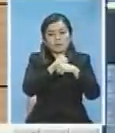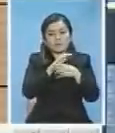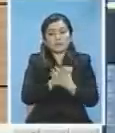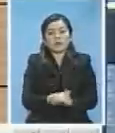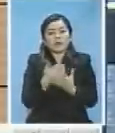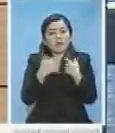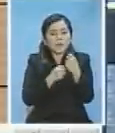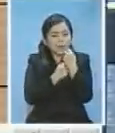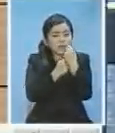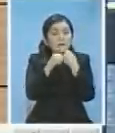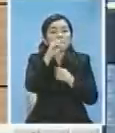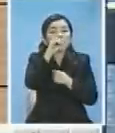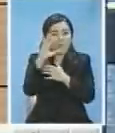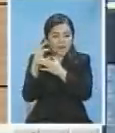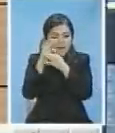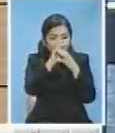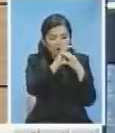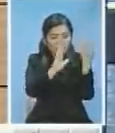ามบอกว่าเป็นเรื่องของประเทศ